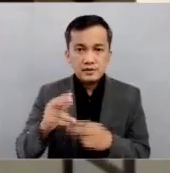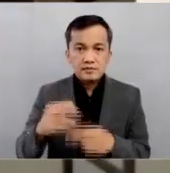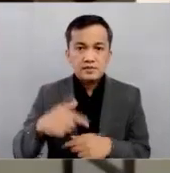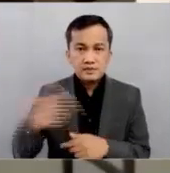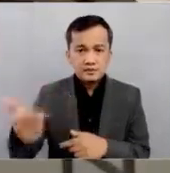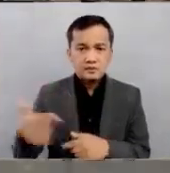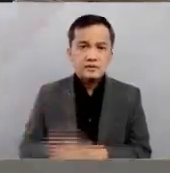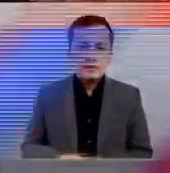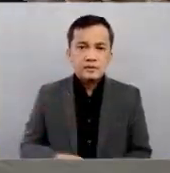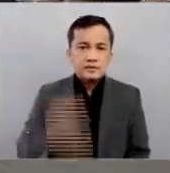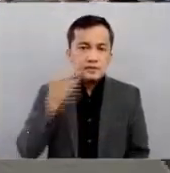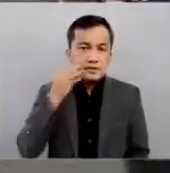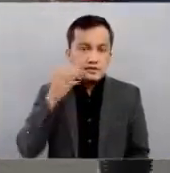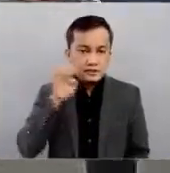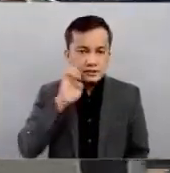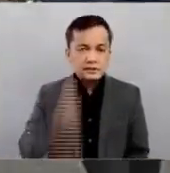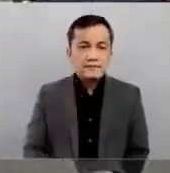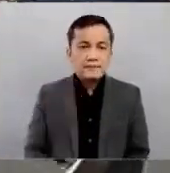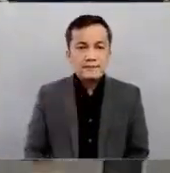Enriquez.